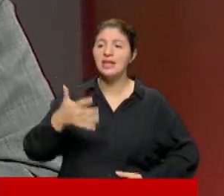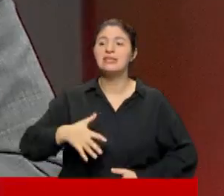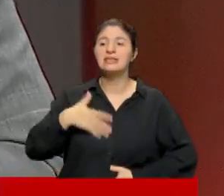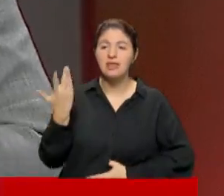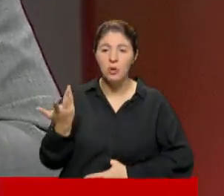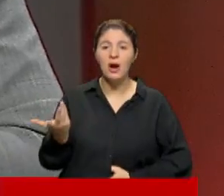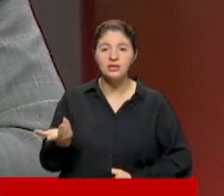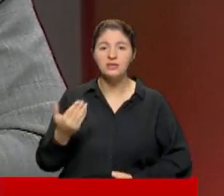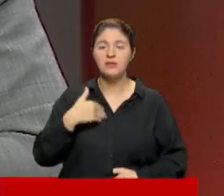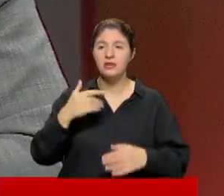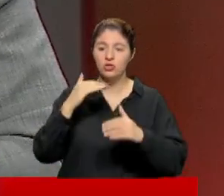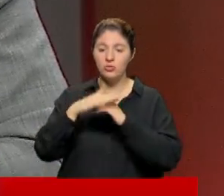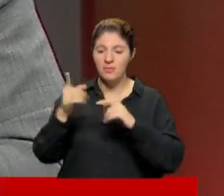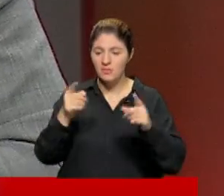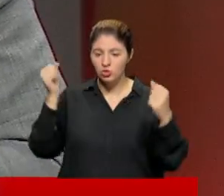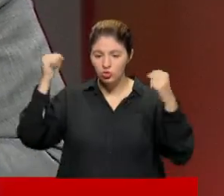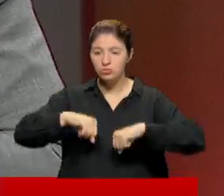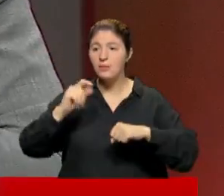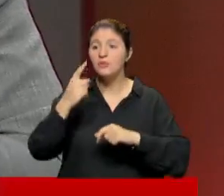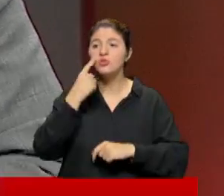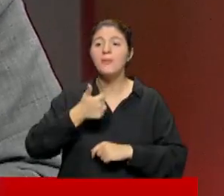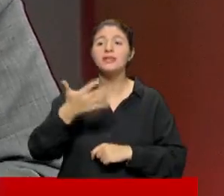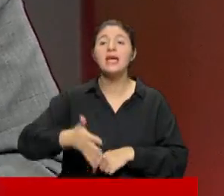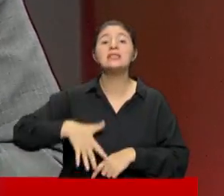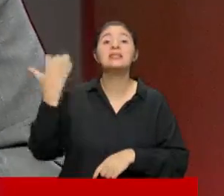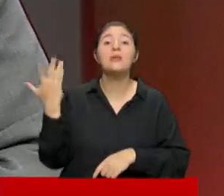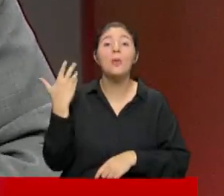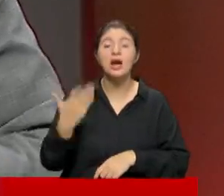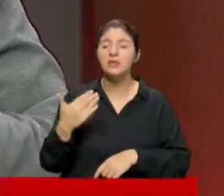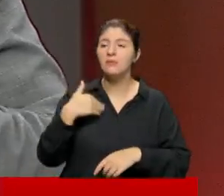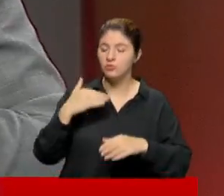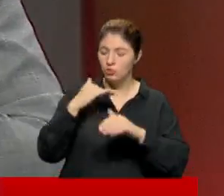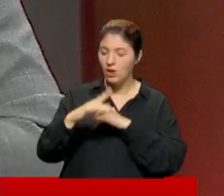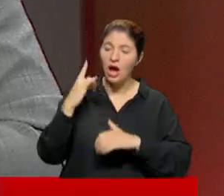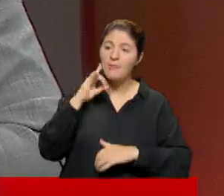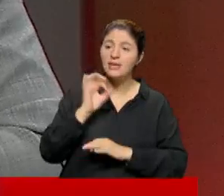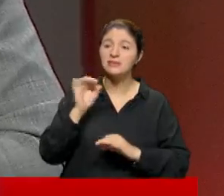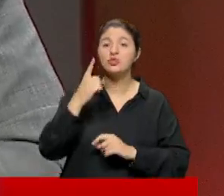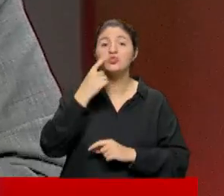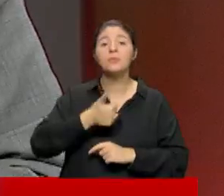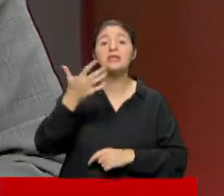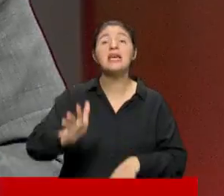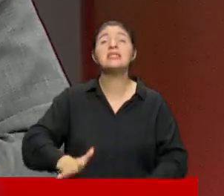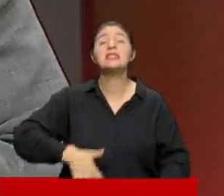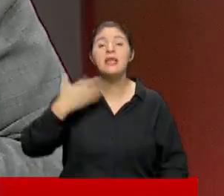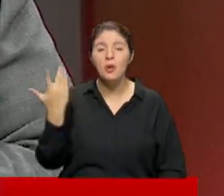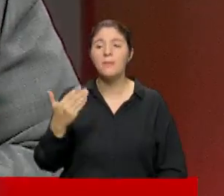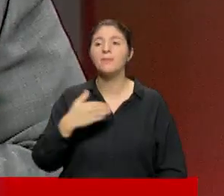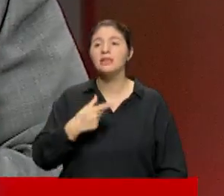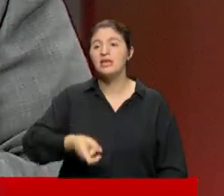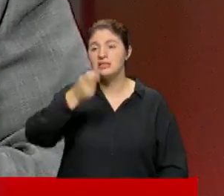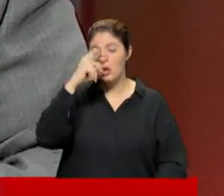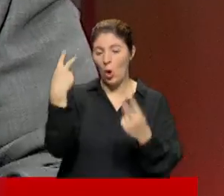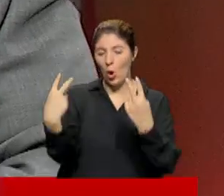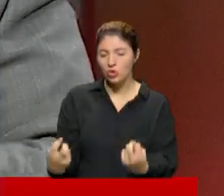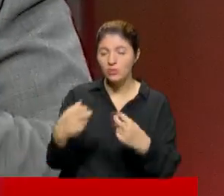istemiyorum artık ben milleti birbirine düşüren bir Cumhurbaşkanı istemiyorum artık ben milletten habersiz bir Cumhurbaşkanı istemiyorum artık ben sarayda